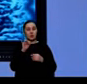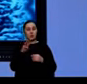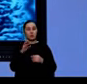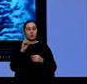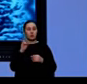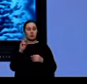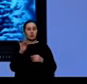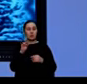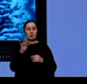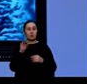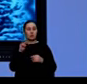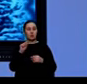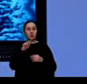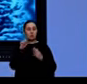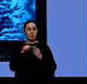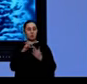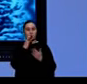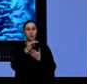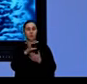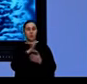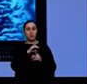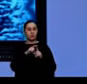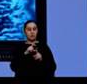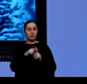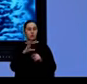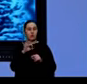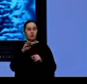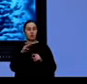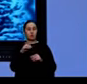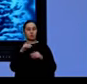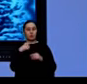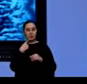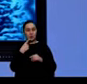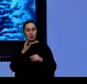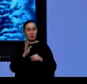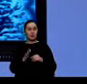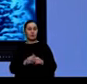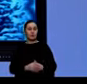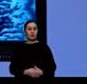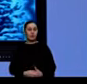ким ёки нима сўроғига жавоб бўлган сўзлар от деялади.